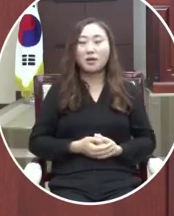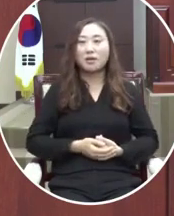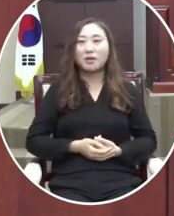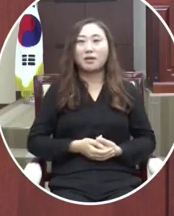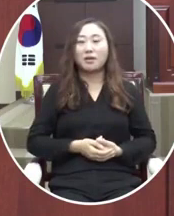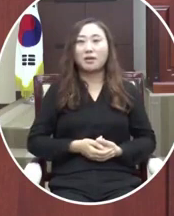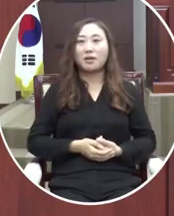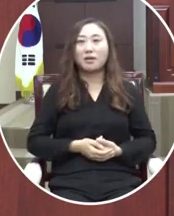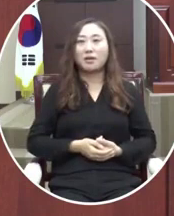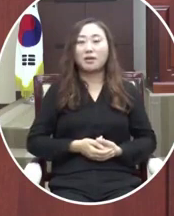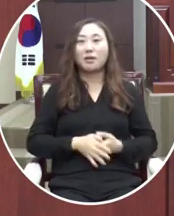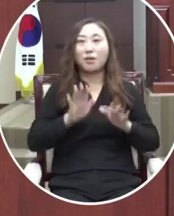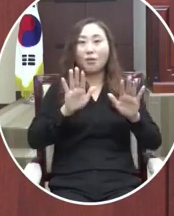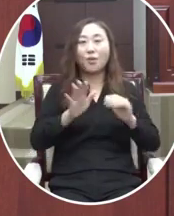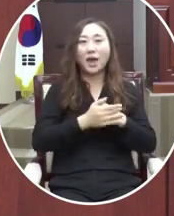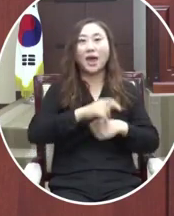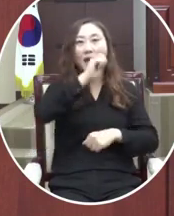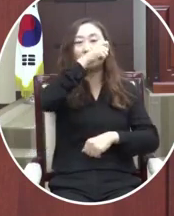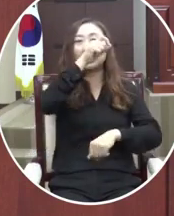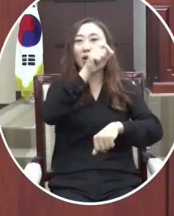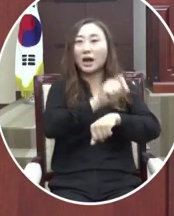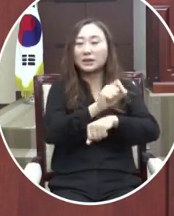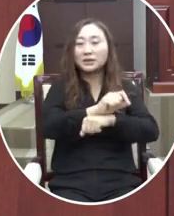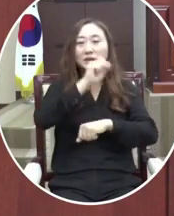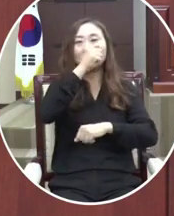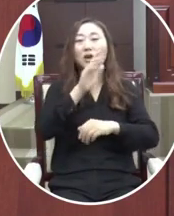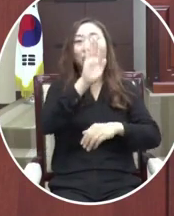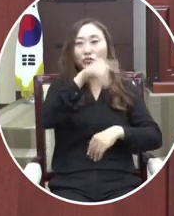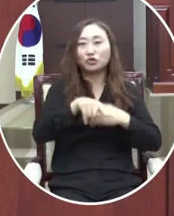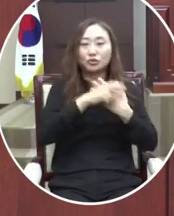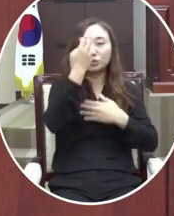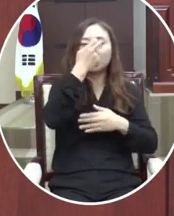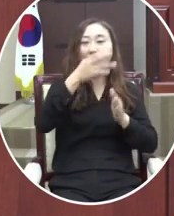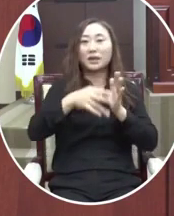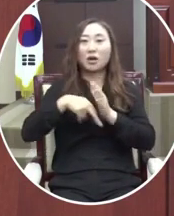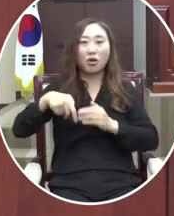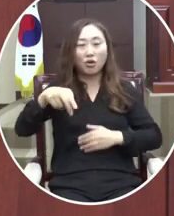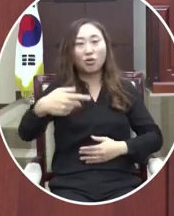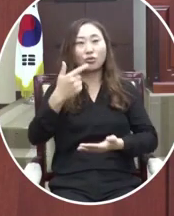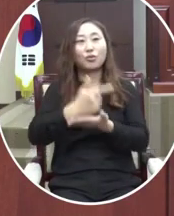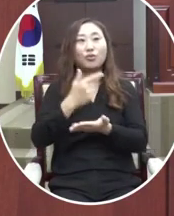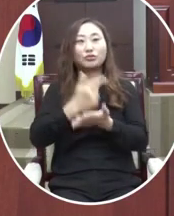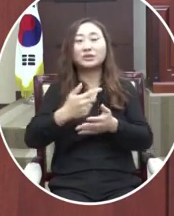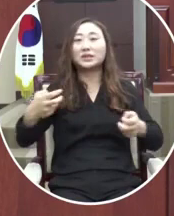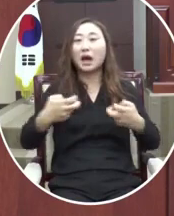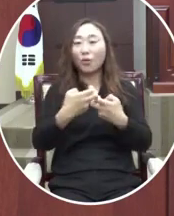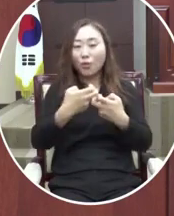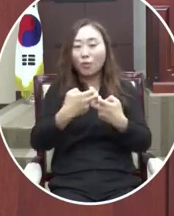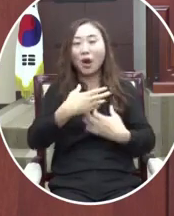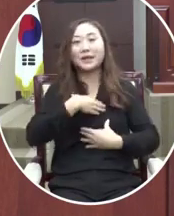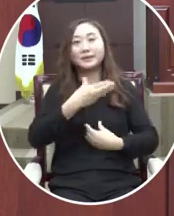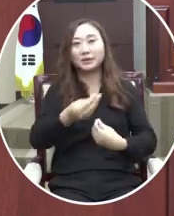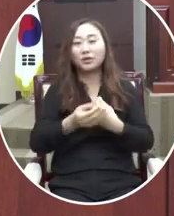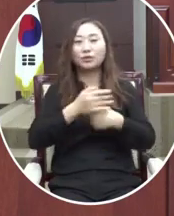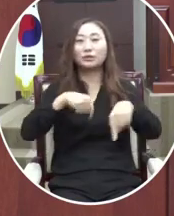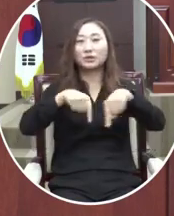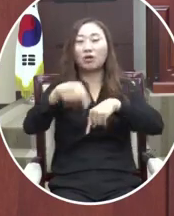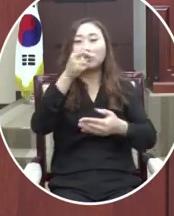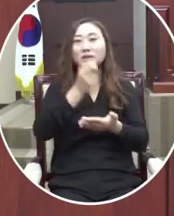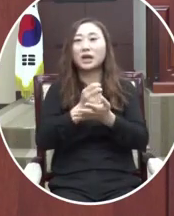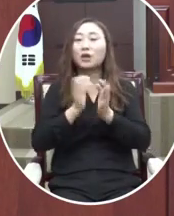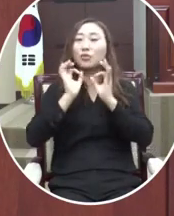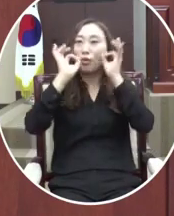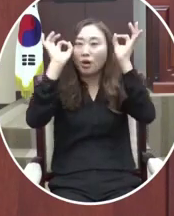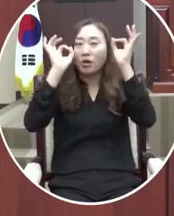준비하겠습니다 올해 행안부 주관으로 실시한 보행 안전지수 조사에서 노군은 사고 안전도와 정책